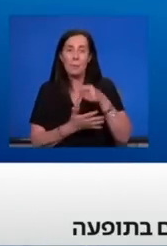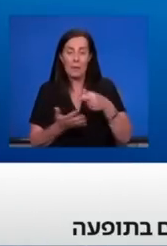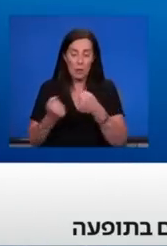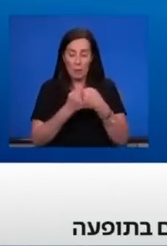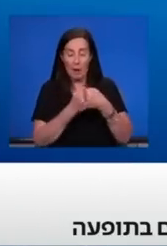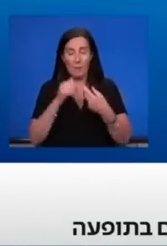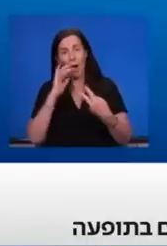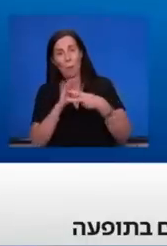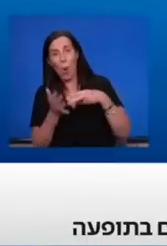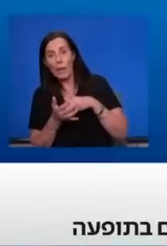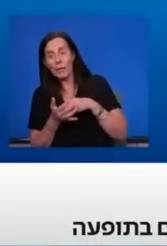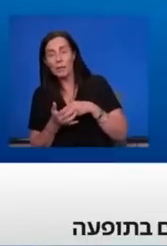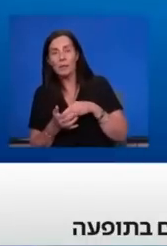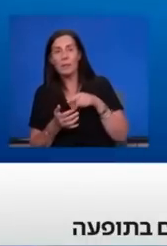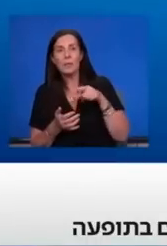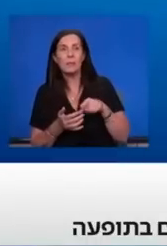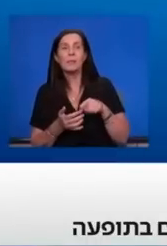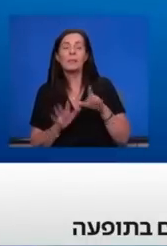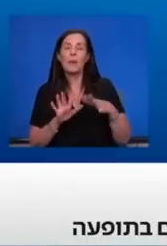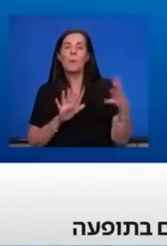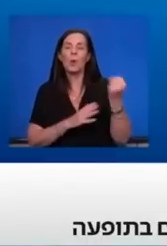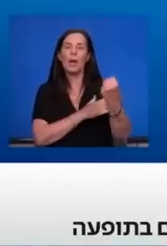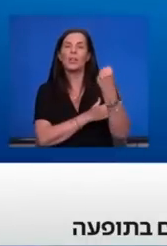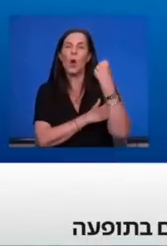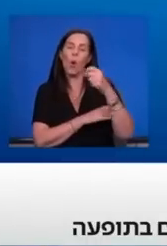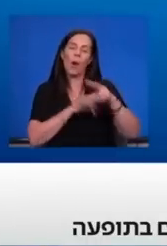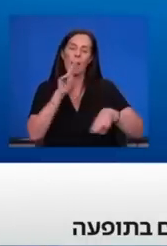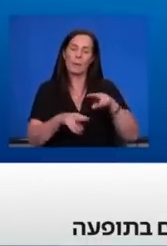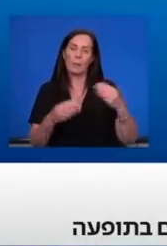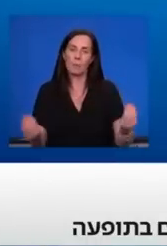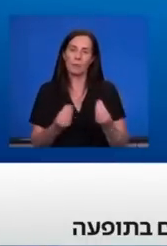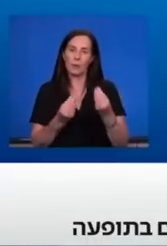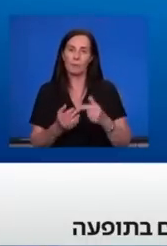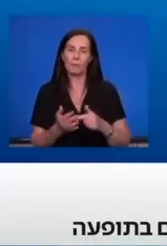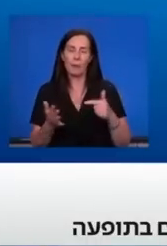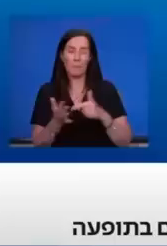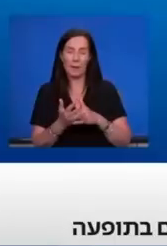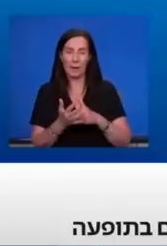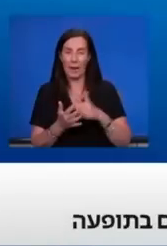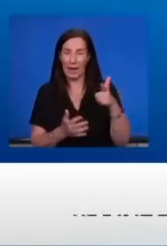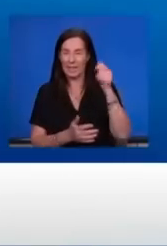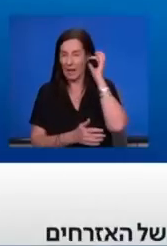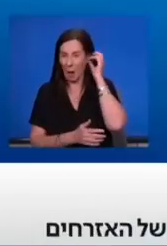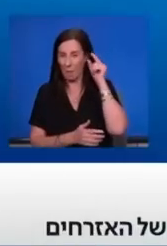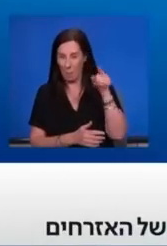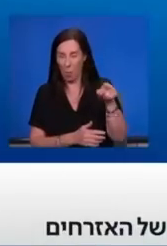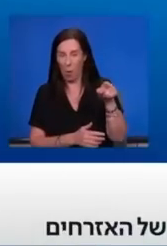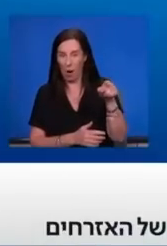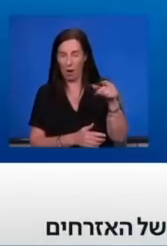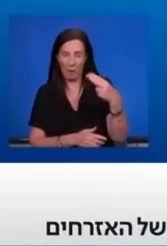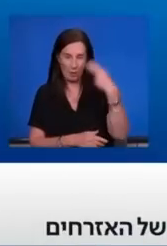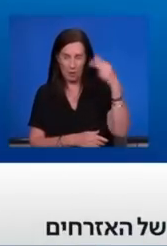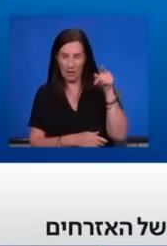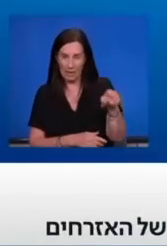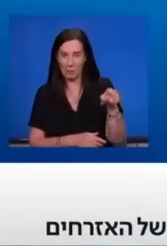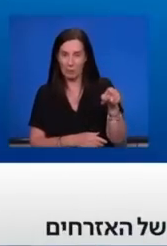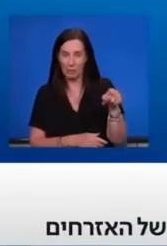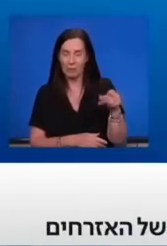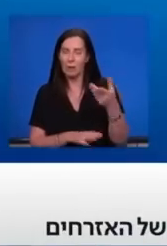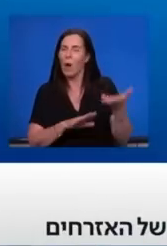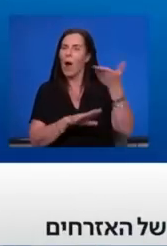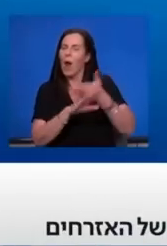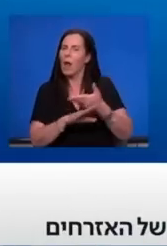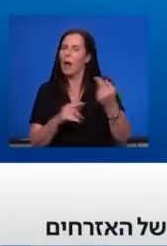פוליטי, שזה מסרס גם את היכולת לטפל באירוע הזה. על רקע הרצח של שרית אחמד בשל נטייתה המינית, צף מחדש